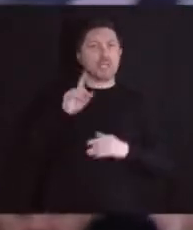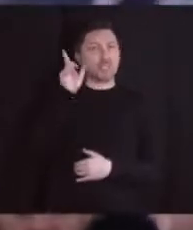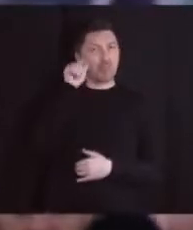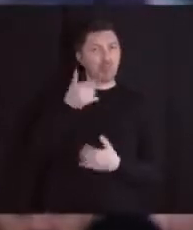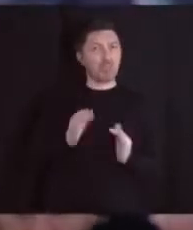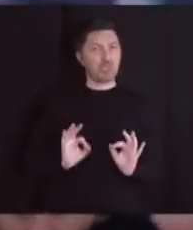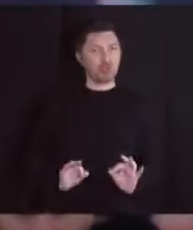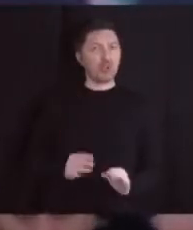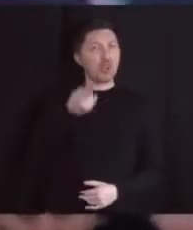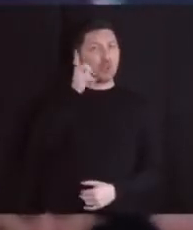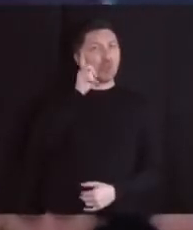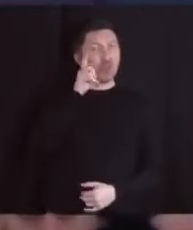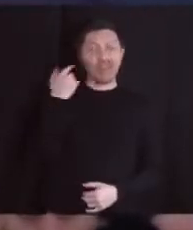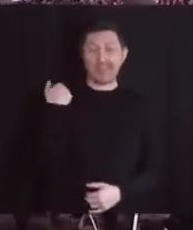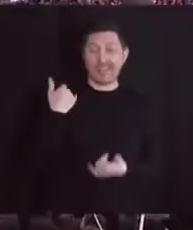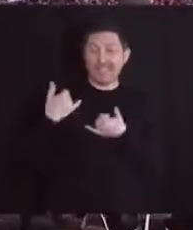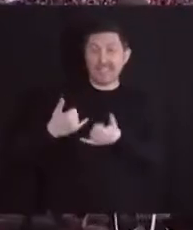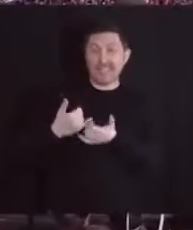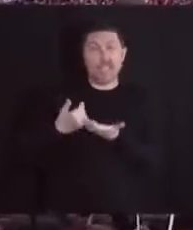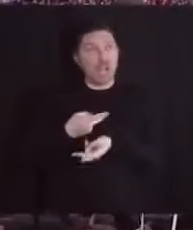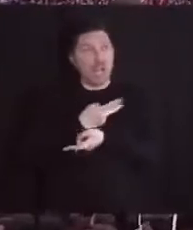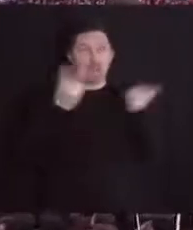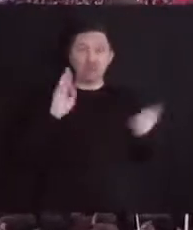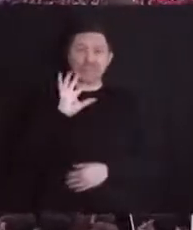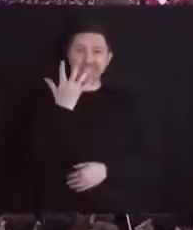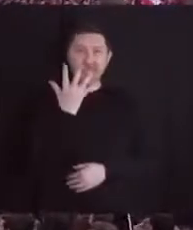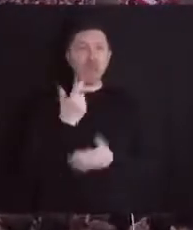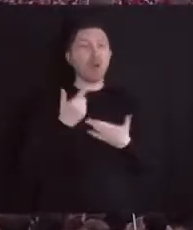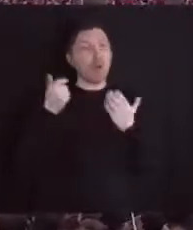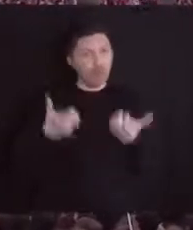annoncée la 5e dont nous voulons tourner la page.